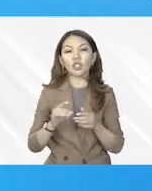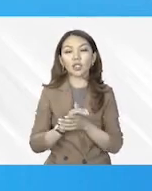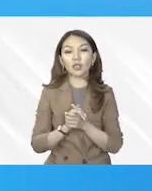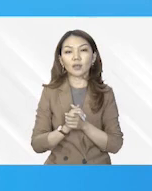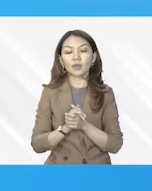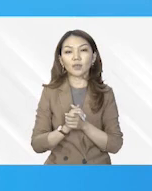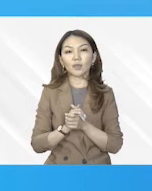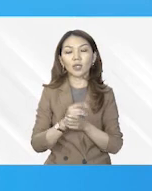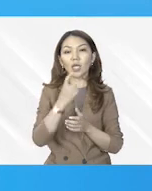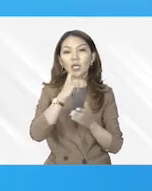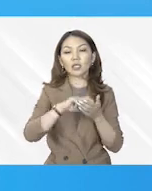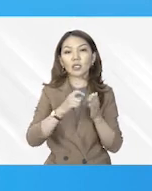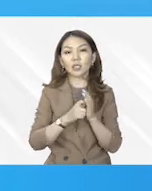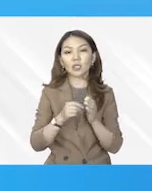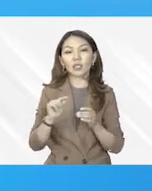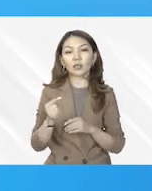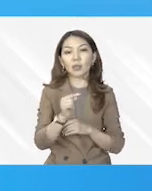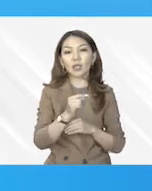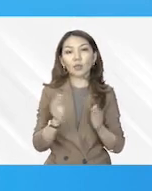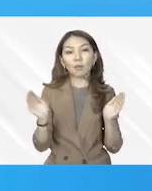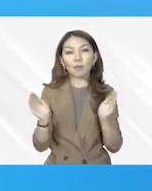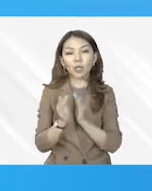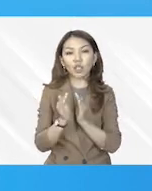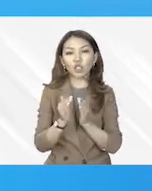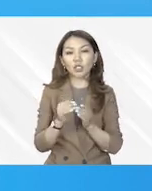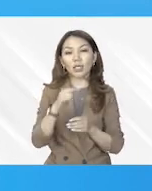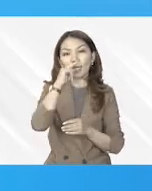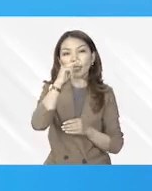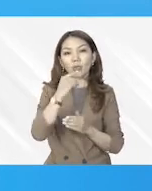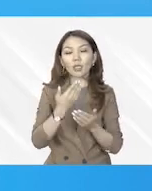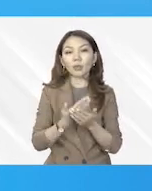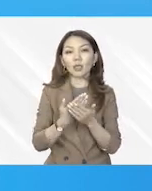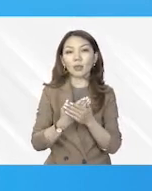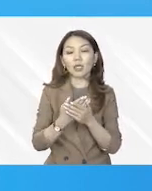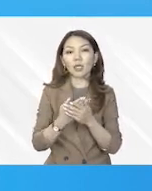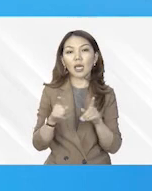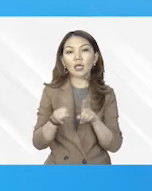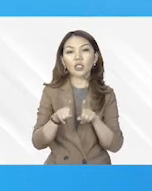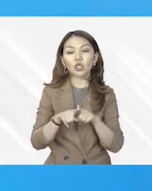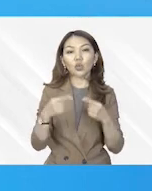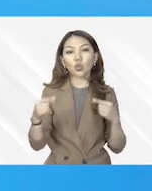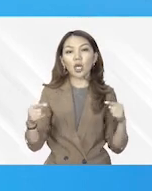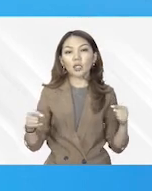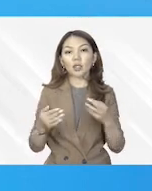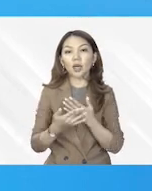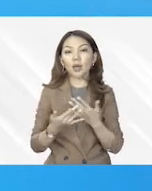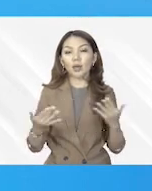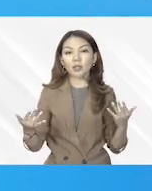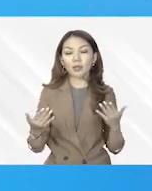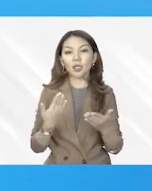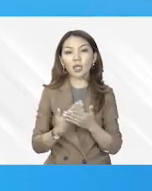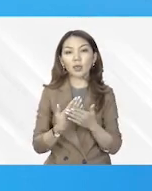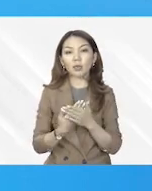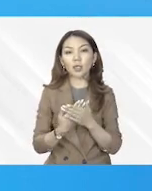сперматозоиды значительно меньше, и их размеры приблизительно одинаковы у разных организмов.